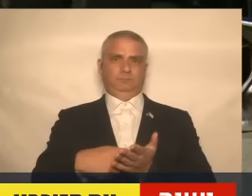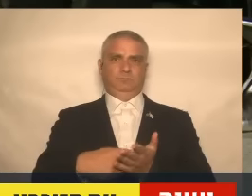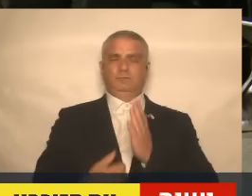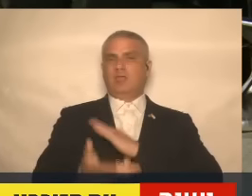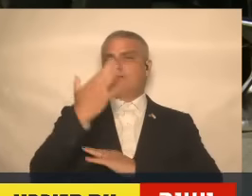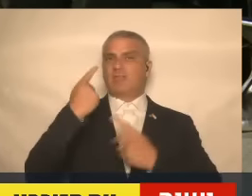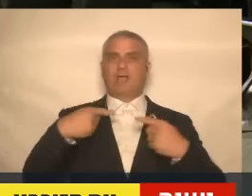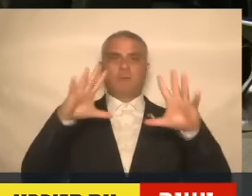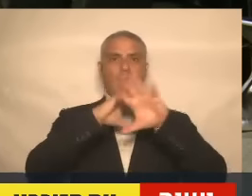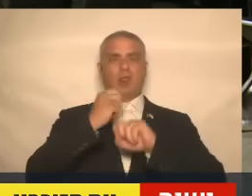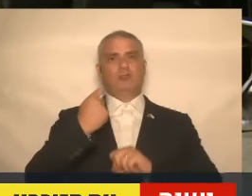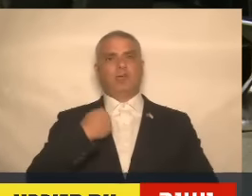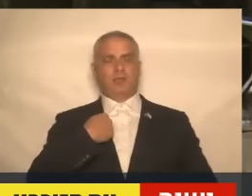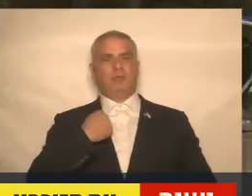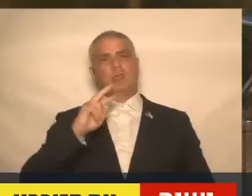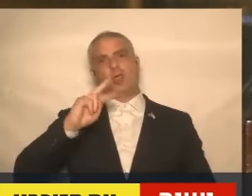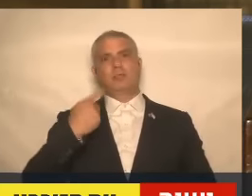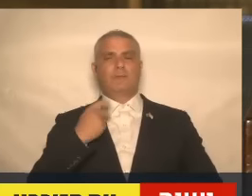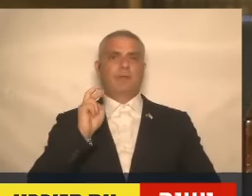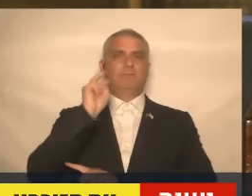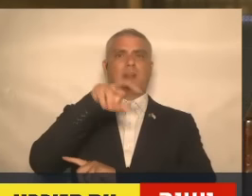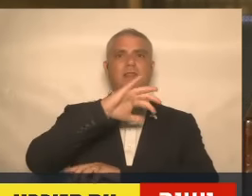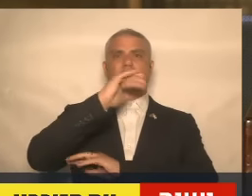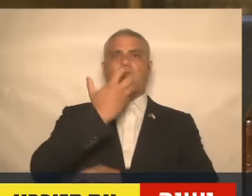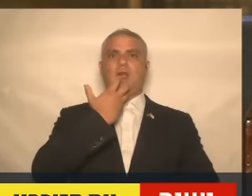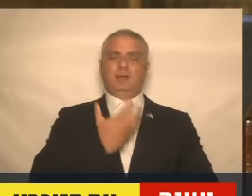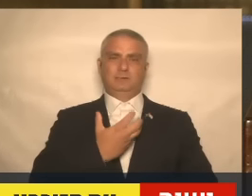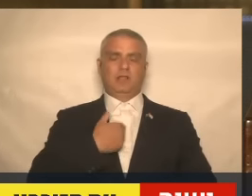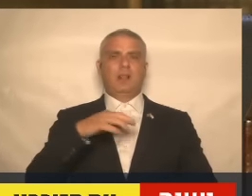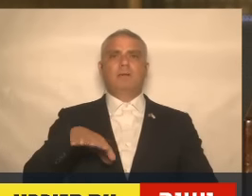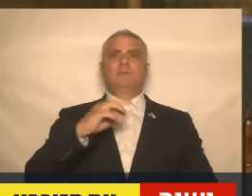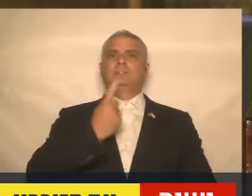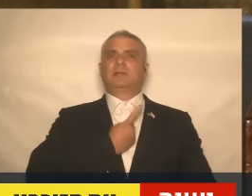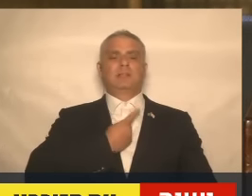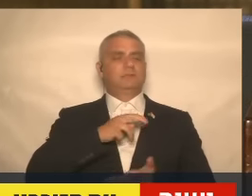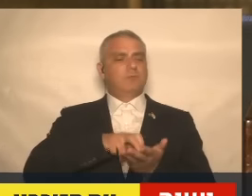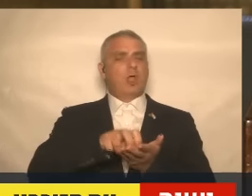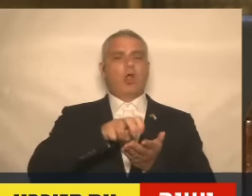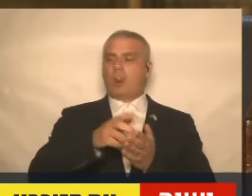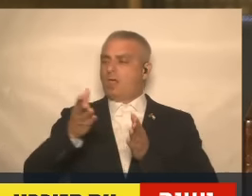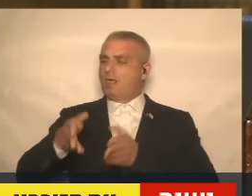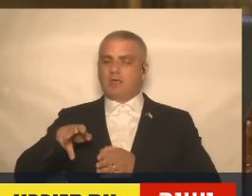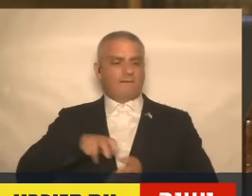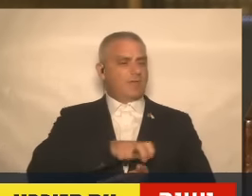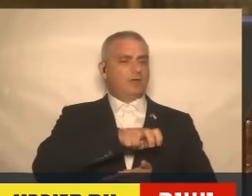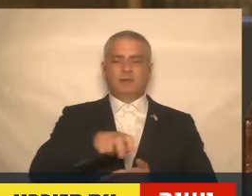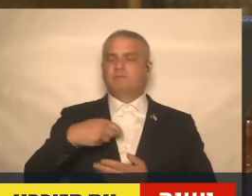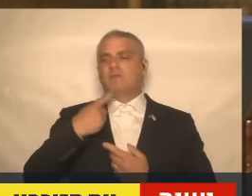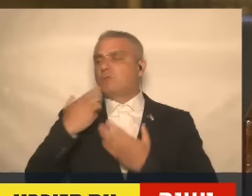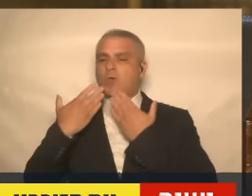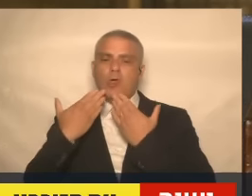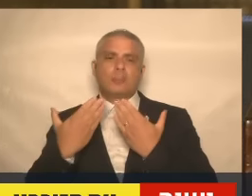לפני מספר לילות עליתי שוב להר הרצל. מצאתי את עצמי פוסע בין הקברים בהכרת